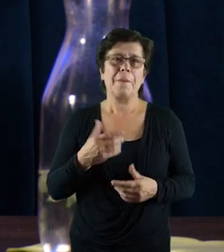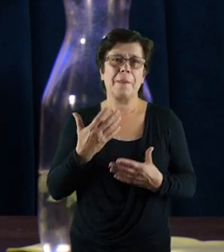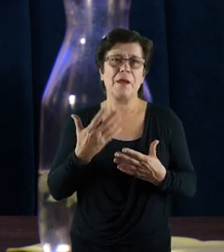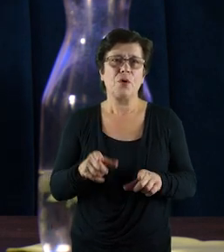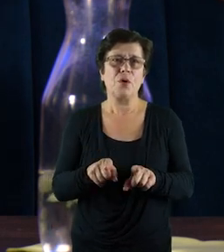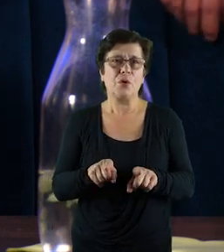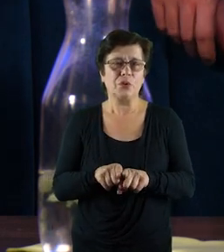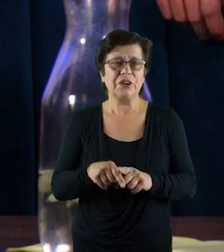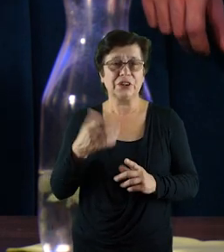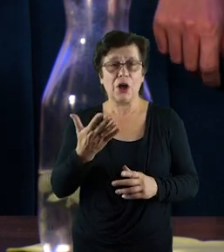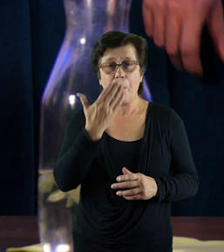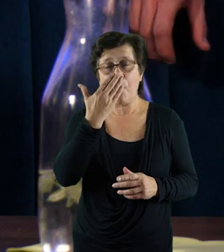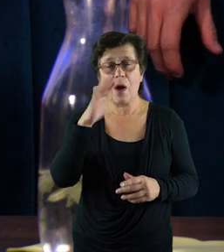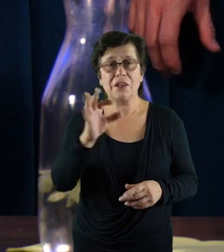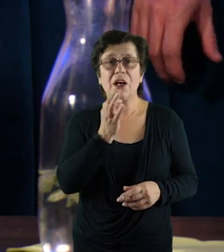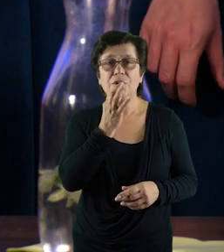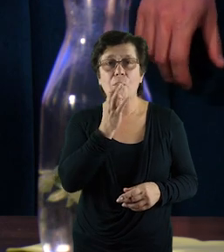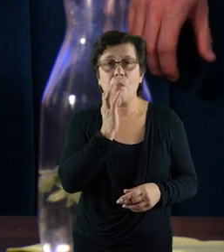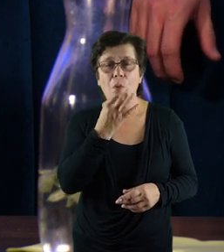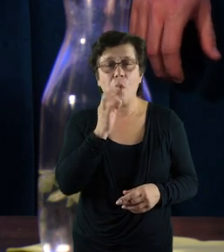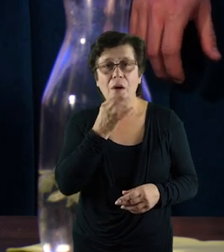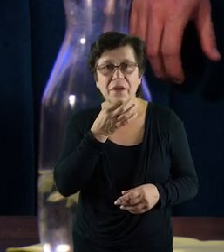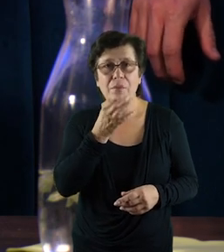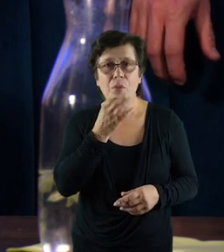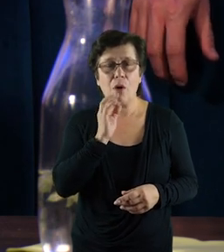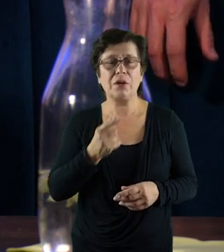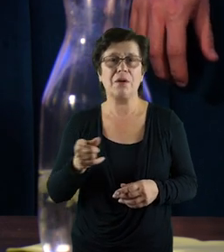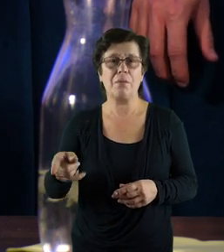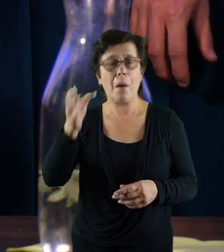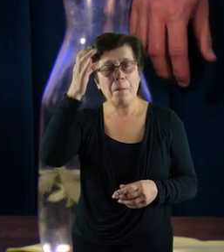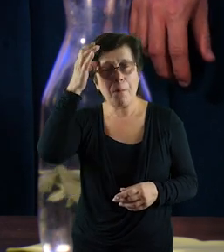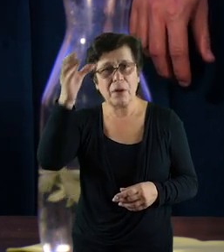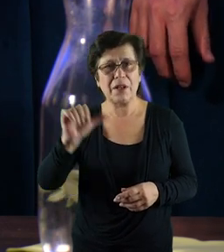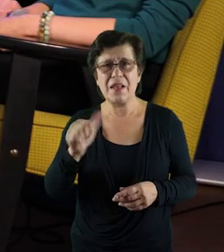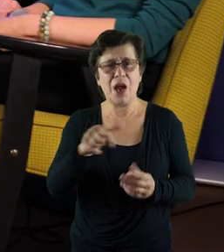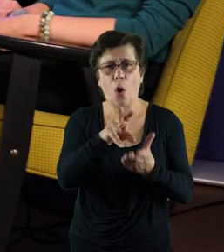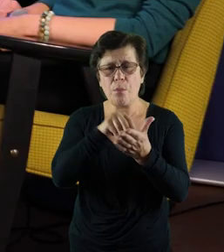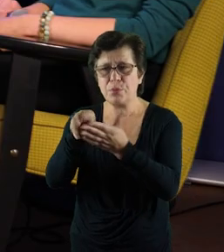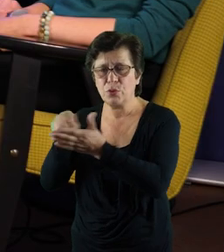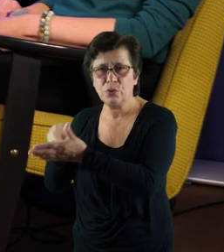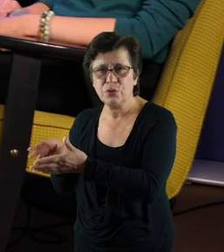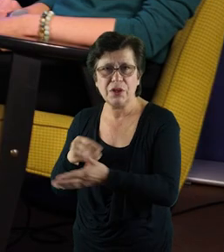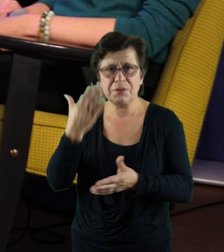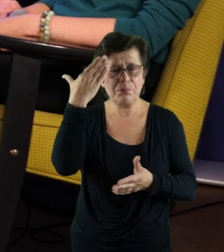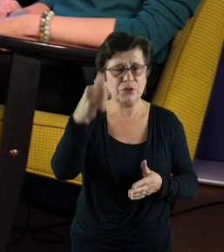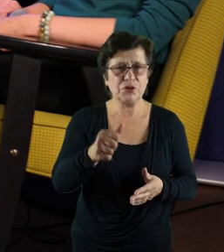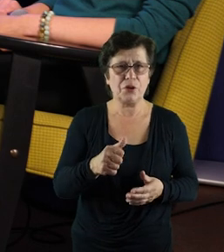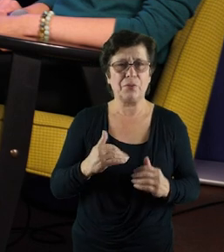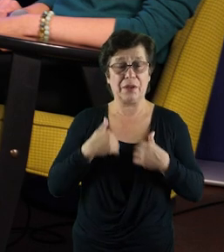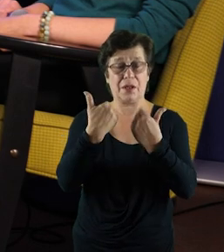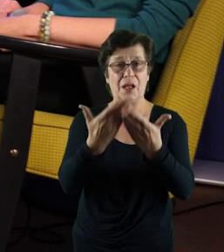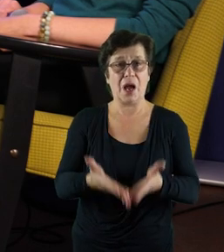uderzenia ich i pokazania im, że włóżcie coś od siebie. Nie kopiujcie z mistrzów, tylko dodajcie coś do nich.